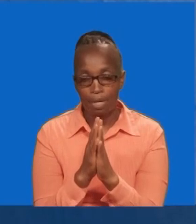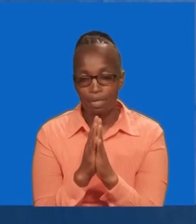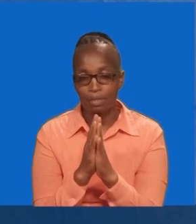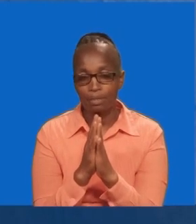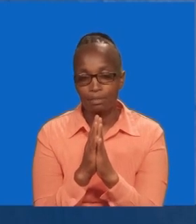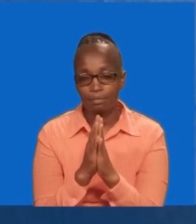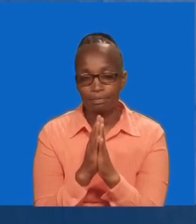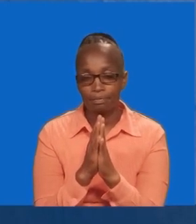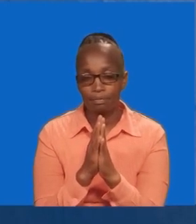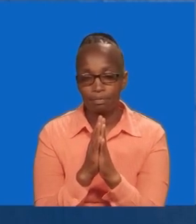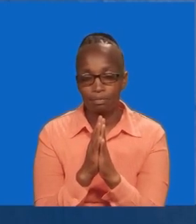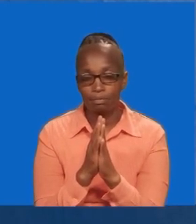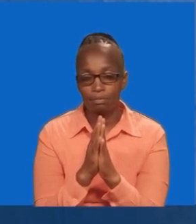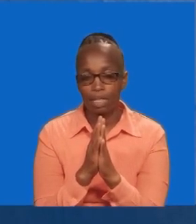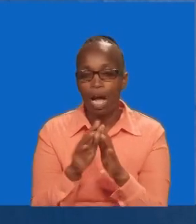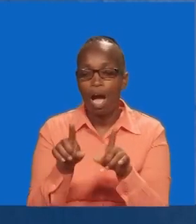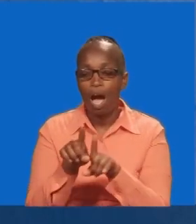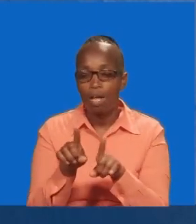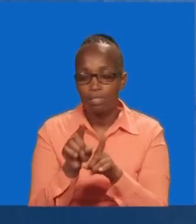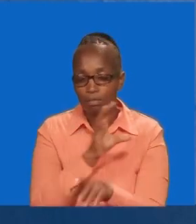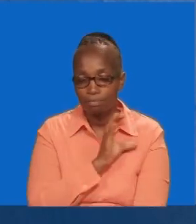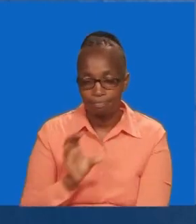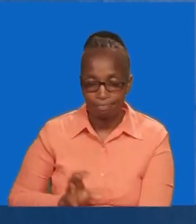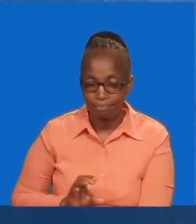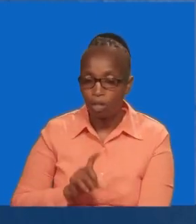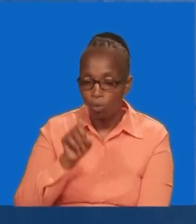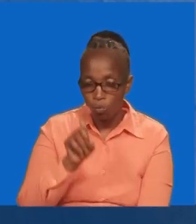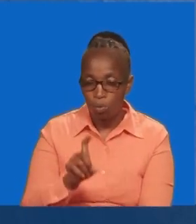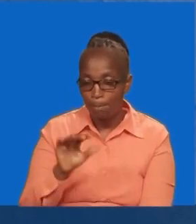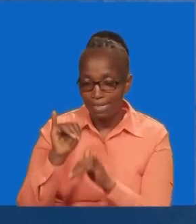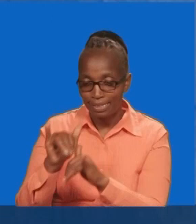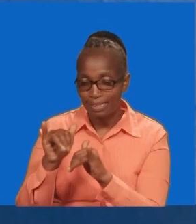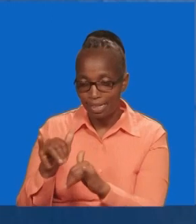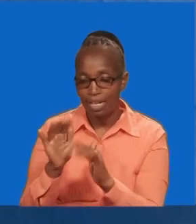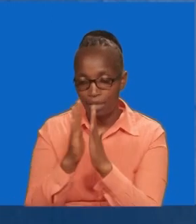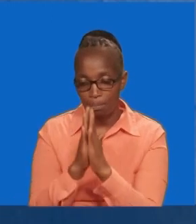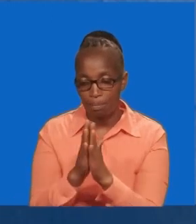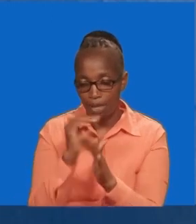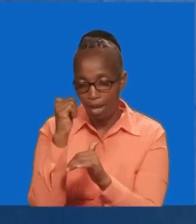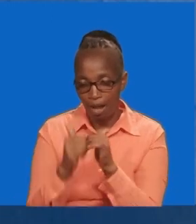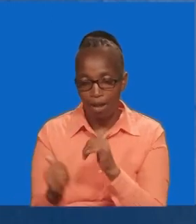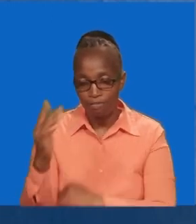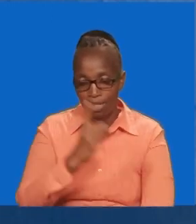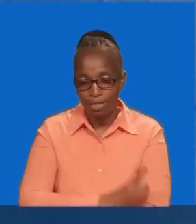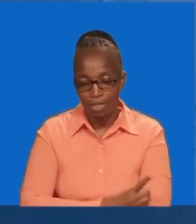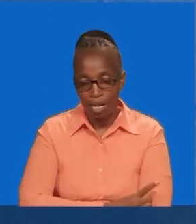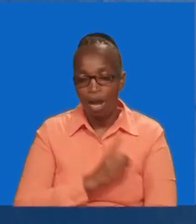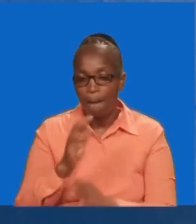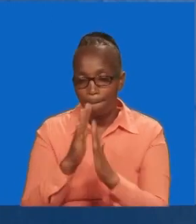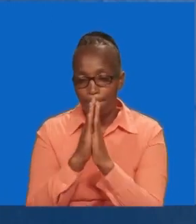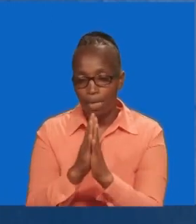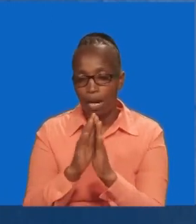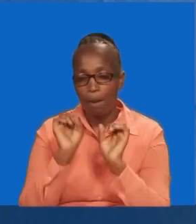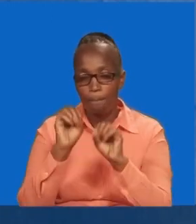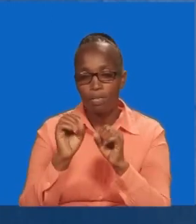kuomba kama Wakristo. Tukae katika hali ya maombi kila wakati.